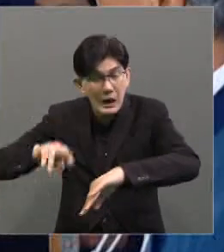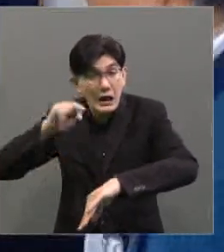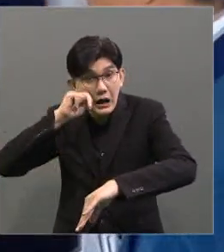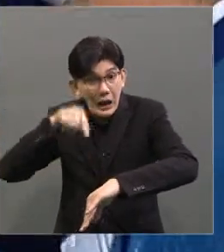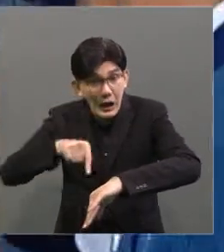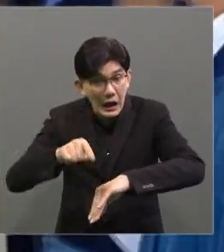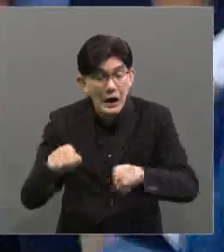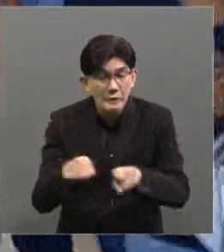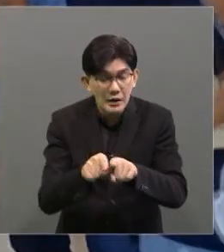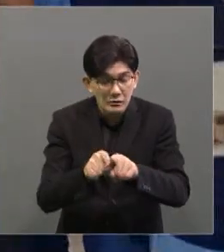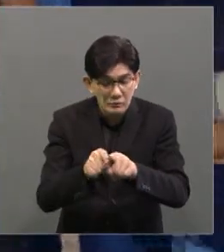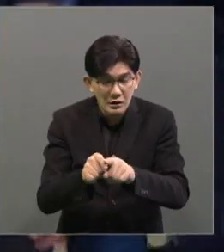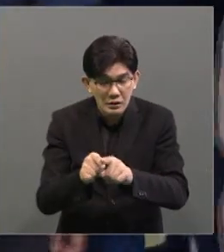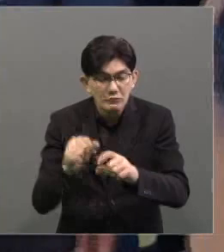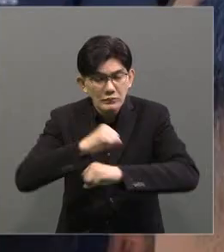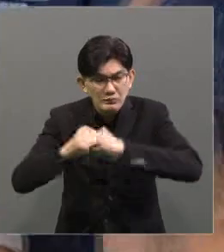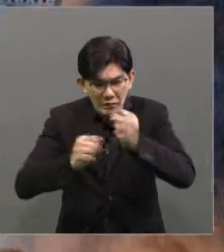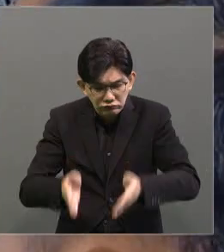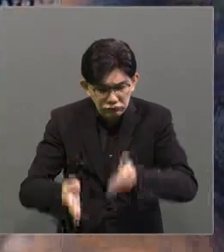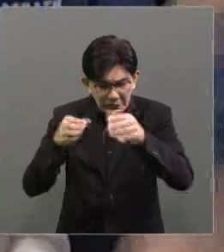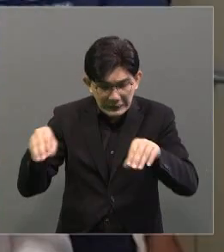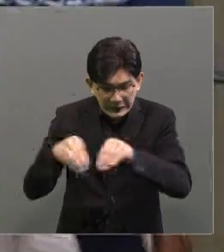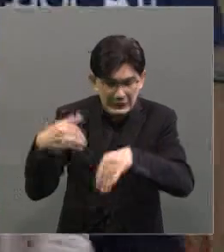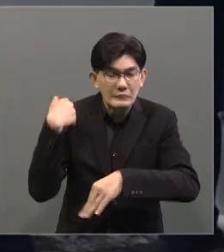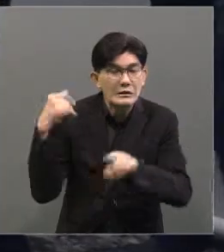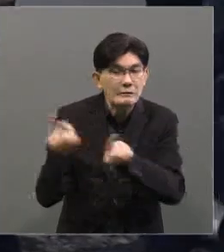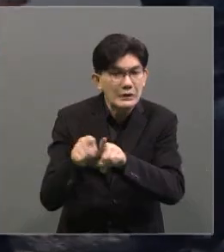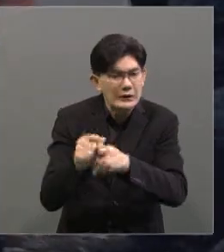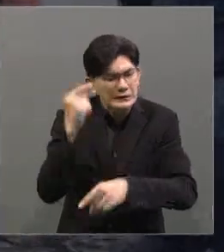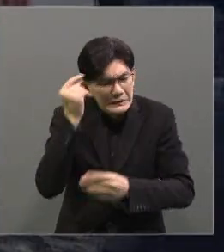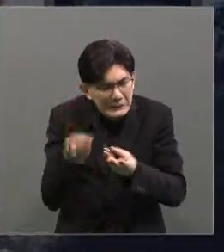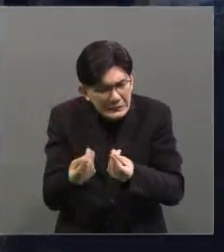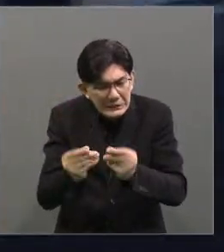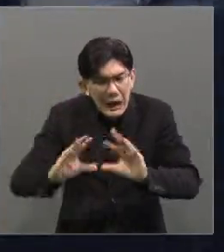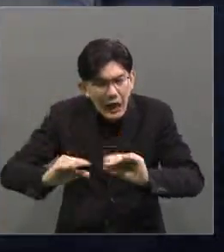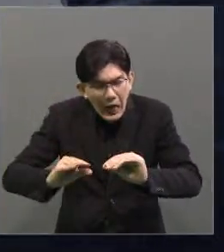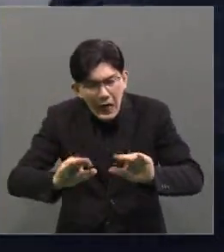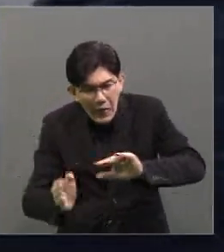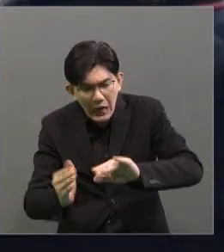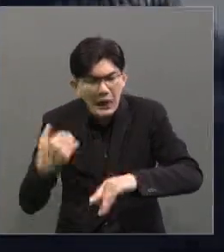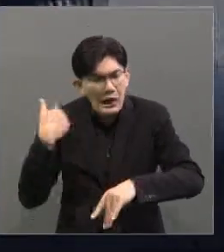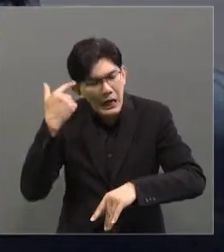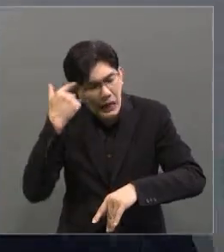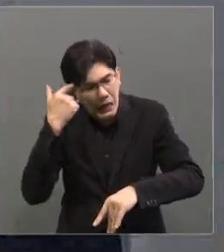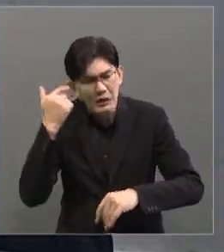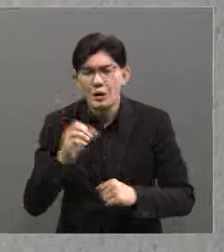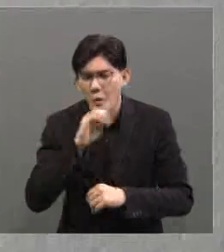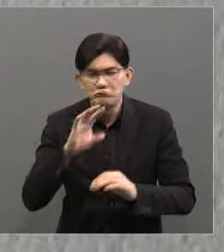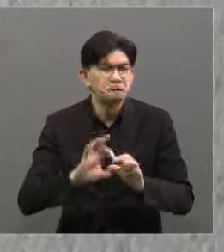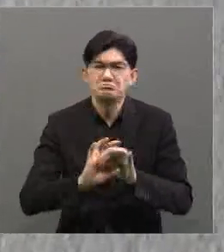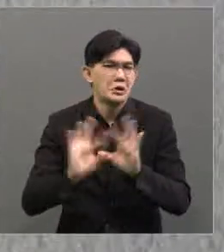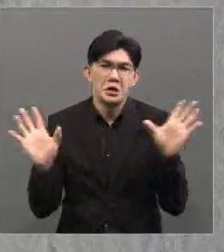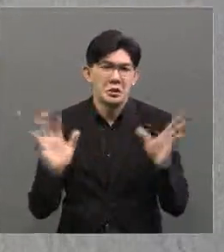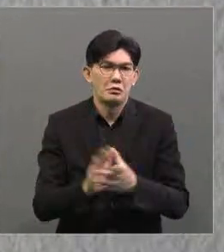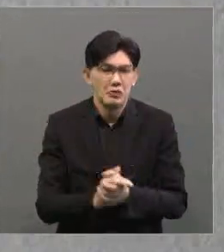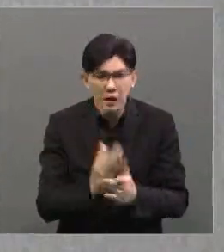ผลให้เกิดอาคารยุบตัวหรือไม่เนี่ยทางนายกวิศวกรรมแห่งประเทศไทยบอกว่าไม่เกี่ยวครับเพราะว่าขั้นตอนการก่อสร้างเนี่ยมี